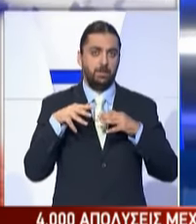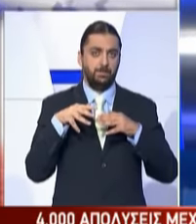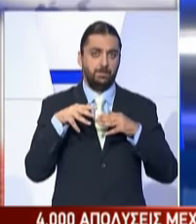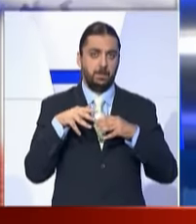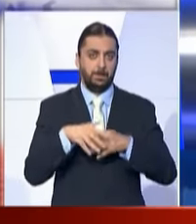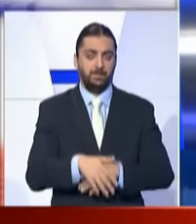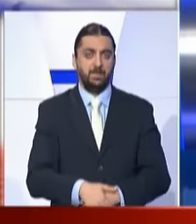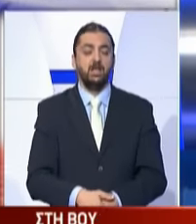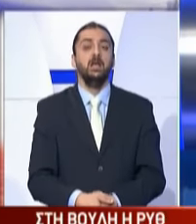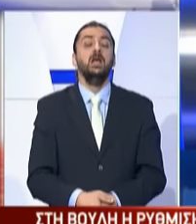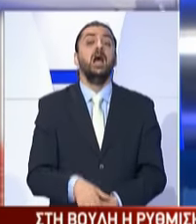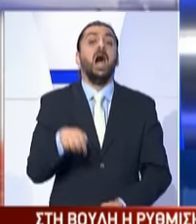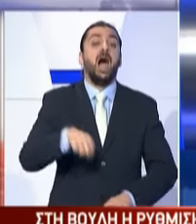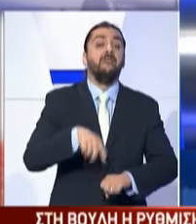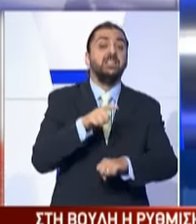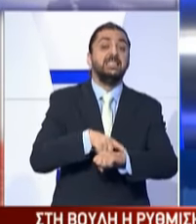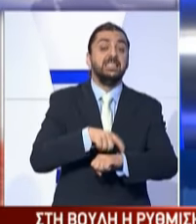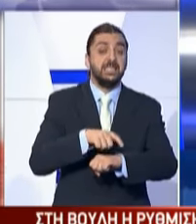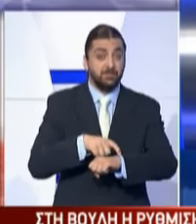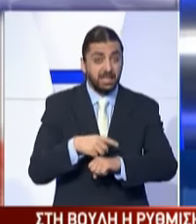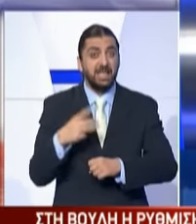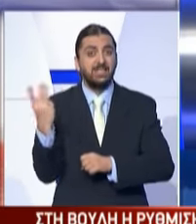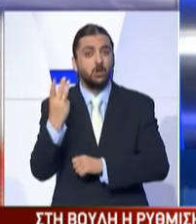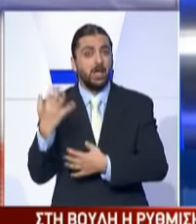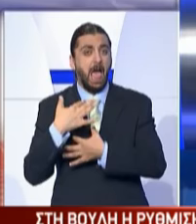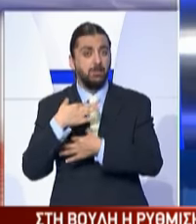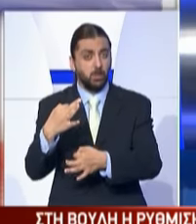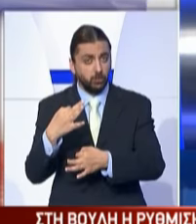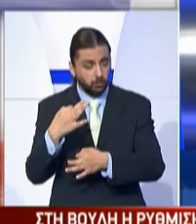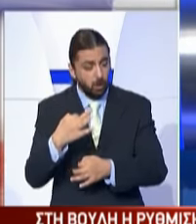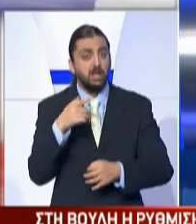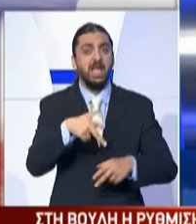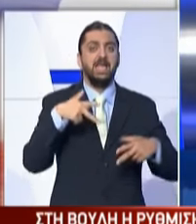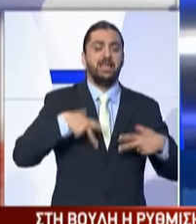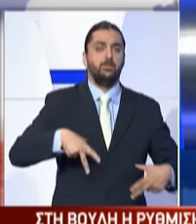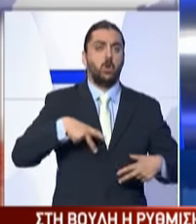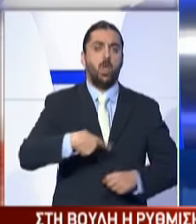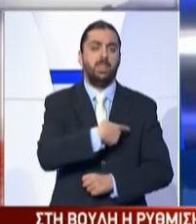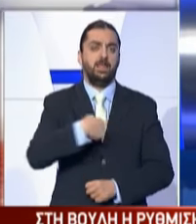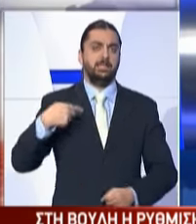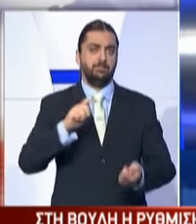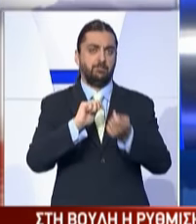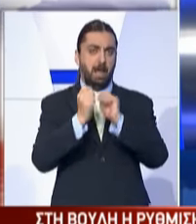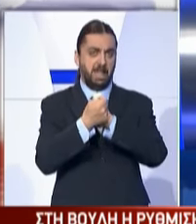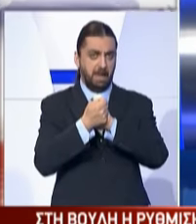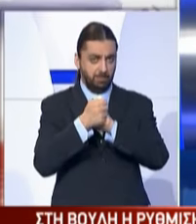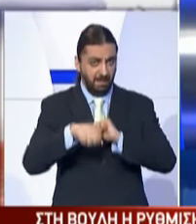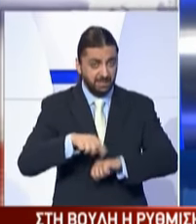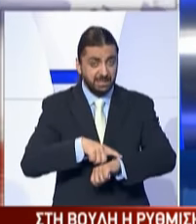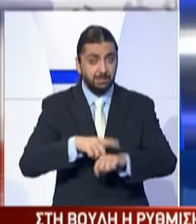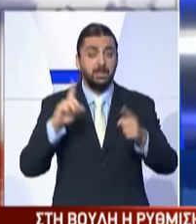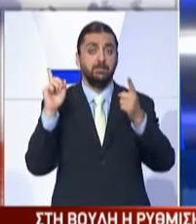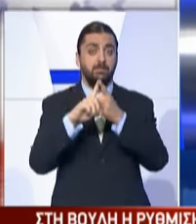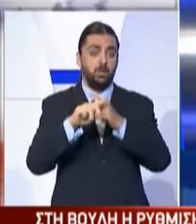Να πούμε βεβαίως ότι αυτή την ώρα οι εκπρόσωποι των δανειστών μας πραγματοποιούν συνάντηση με τον Υπουργό Διοικητικής Μεταρρύθμισης Αντώνη Μανιτάκη για το θέμα